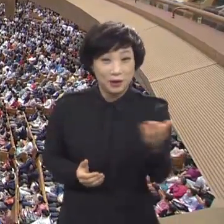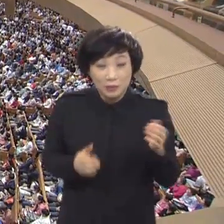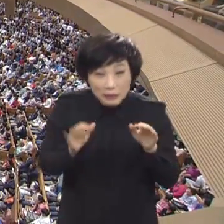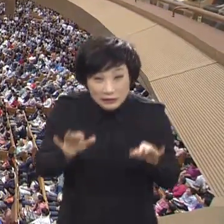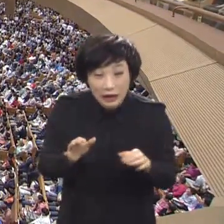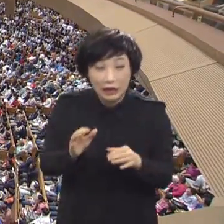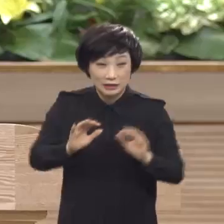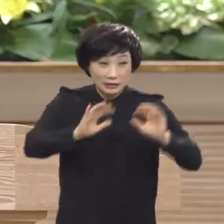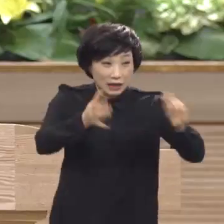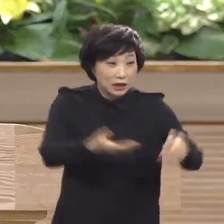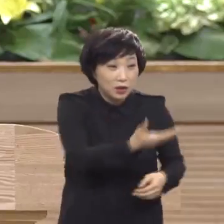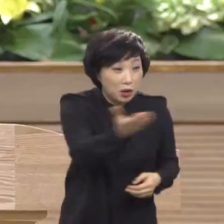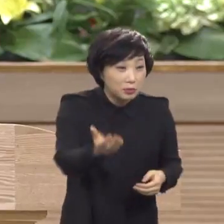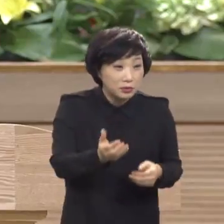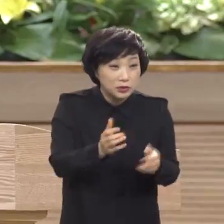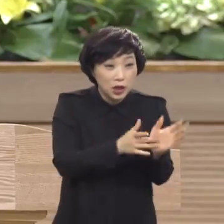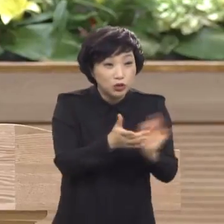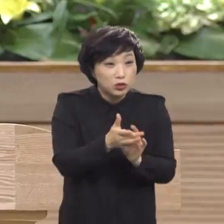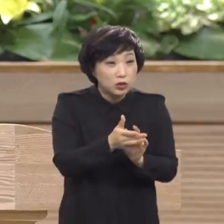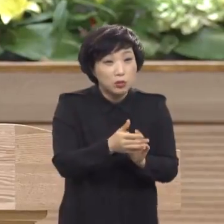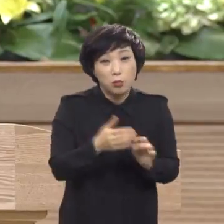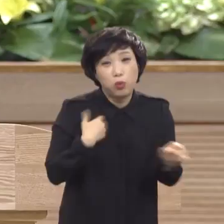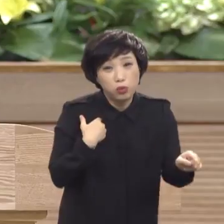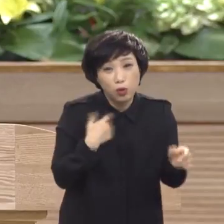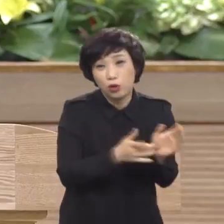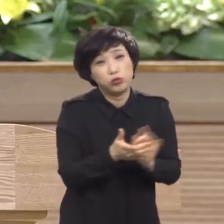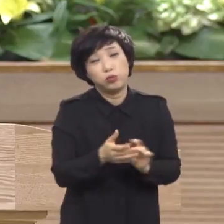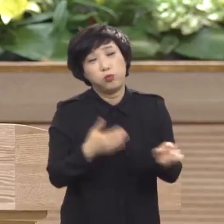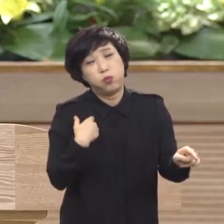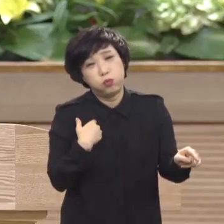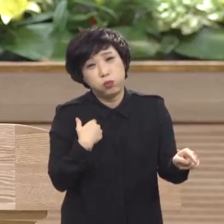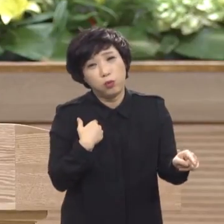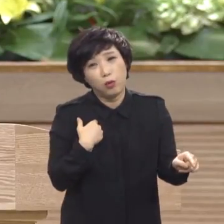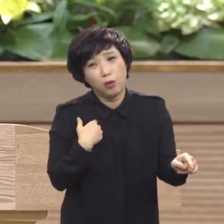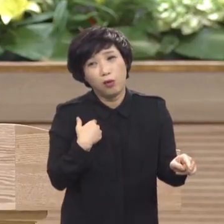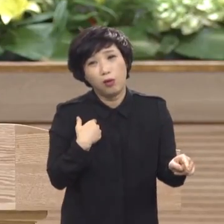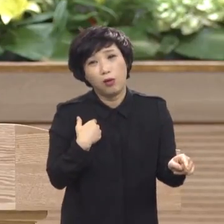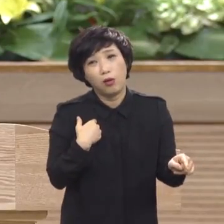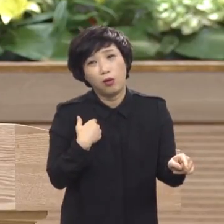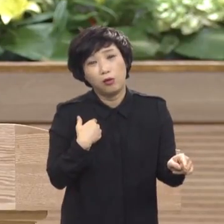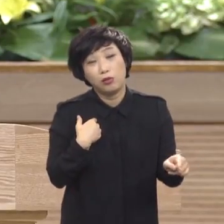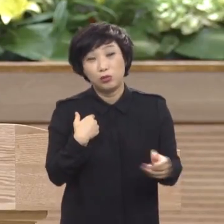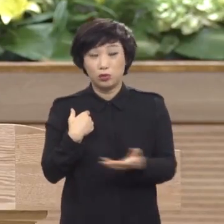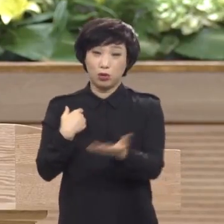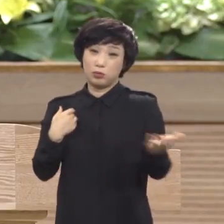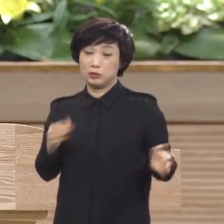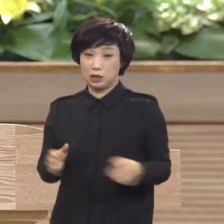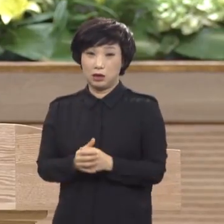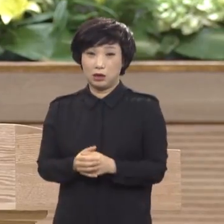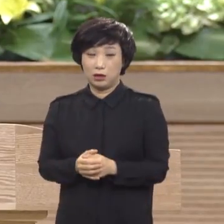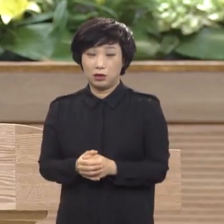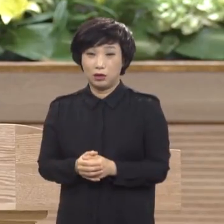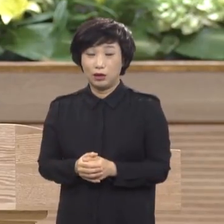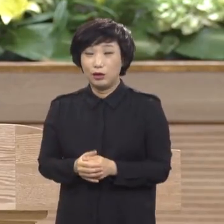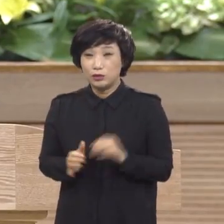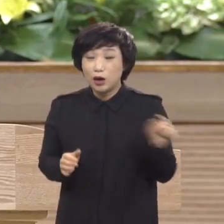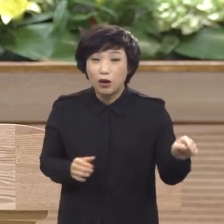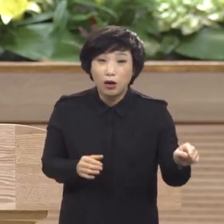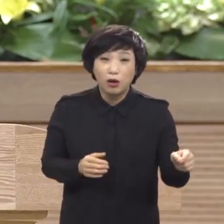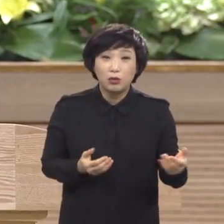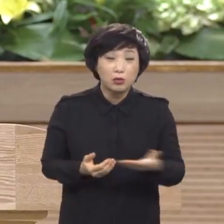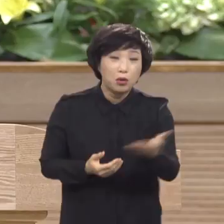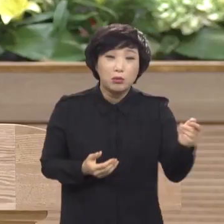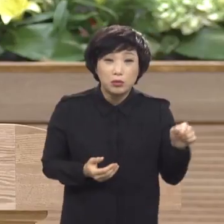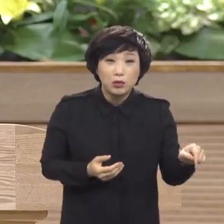그러니까 이 세상은 예수가 없다 하면 우리 자신들이 얼마나 절망이